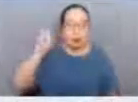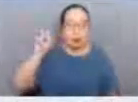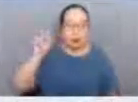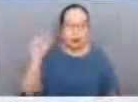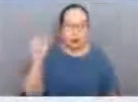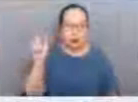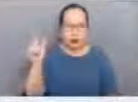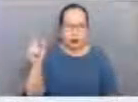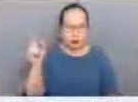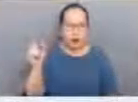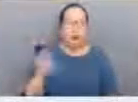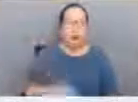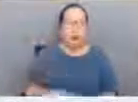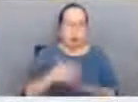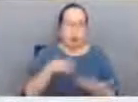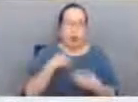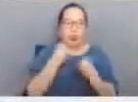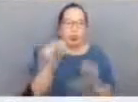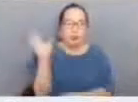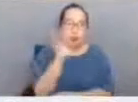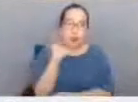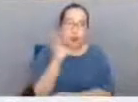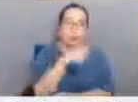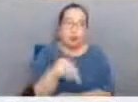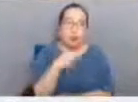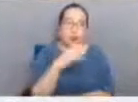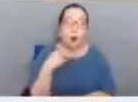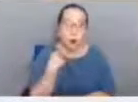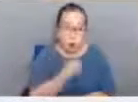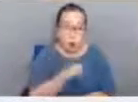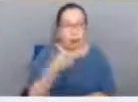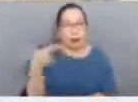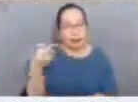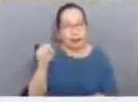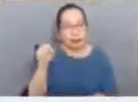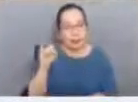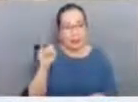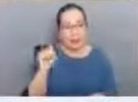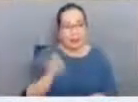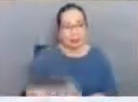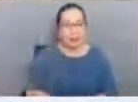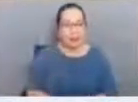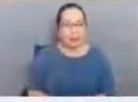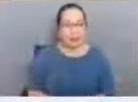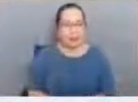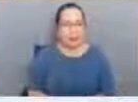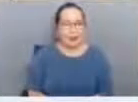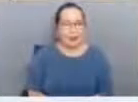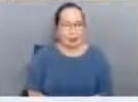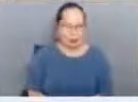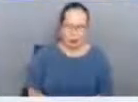come November. They don't have to pay anything anymore until November and December, Yosek Rocky.